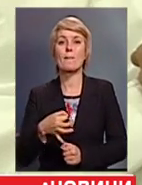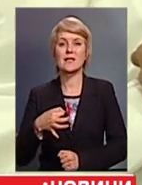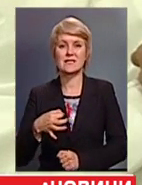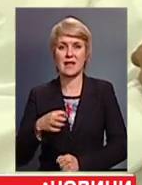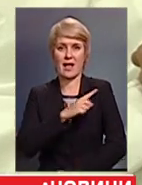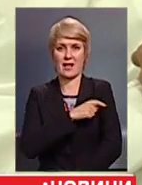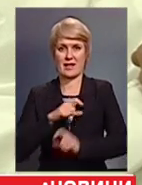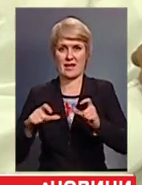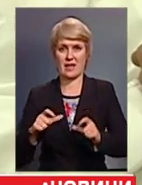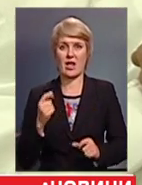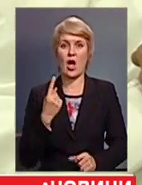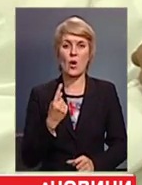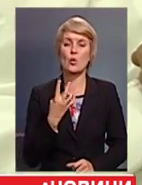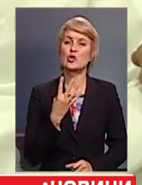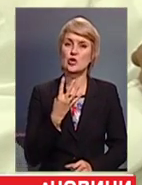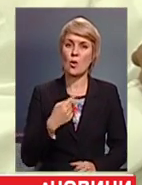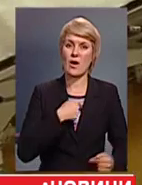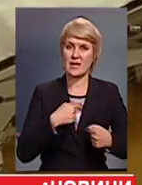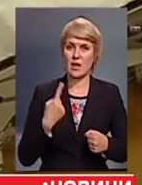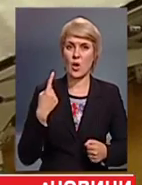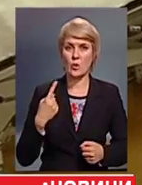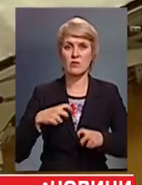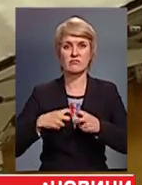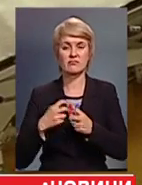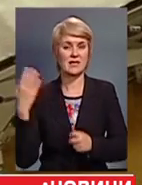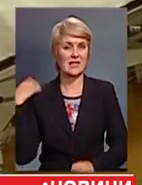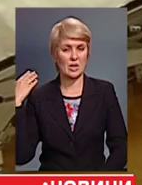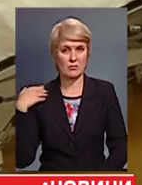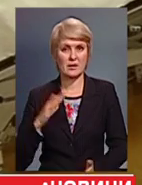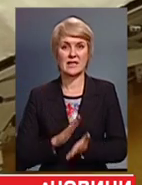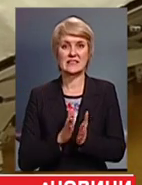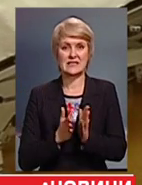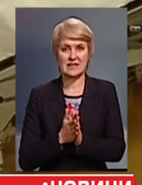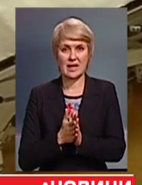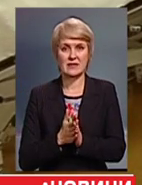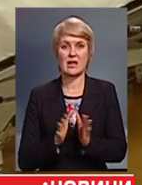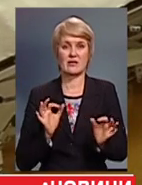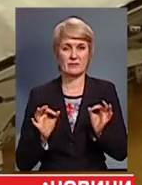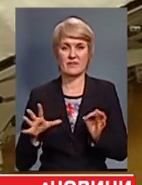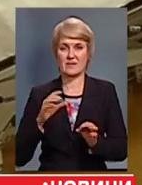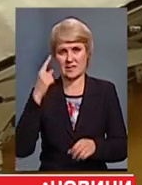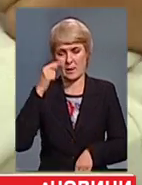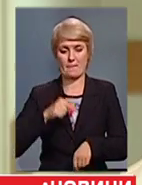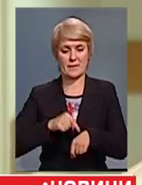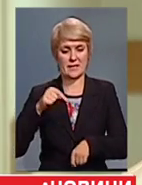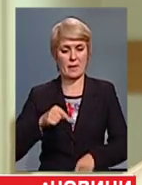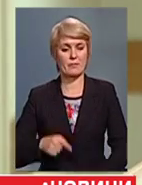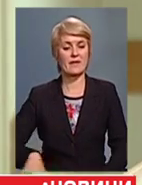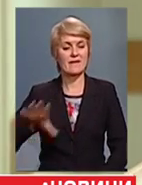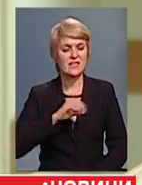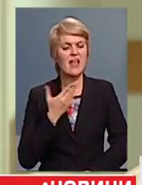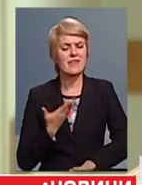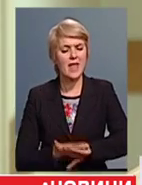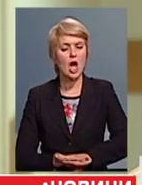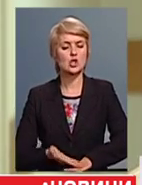осколкові рани, один боєць травмував хребет. Стан військових вдалося стабілізувати, всі вони при тямі. Всі вони